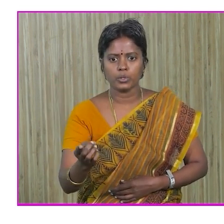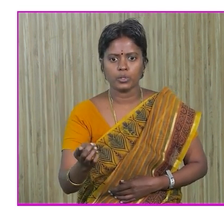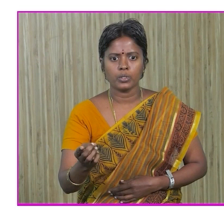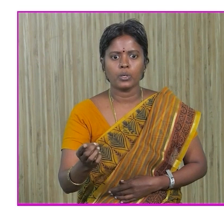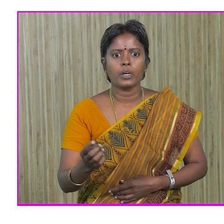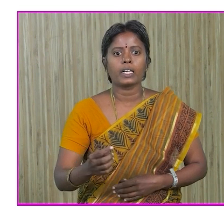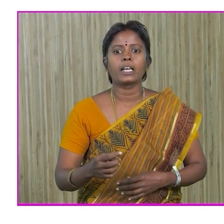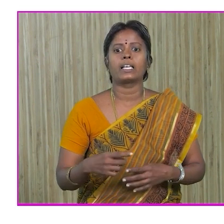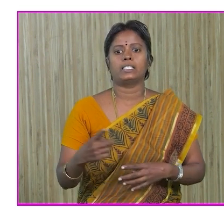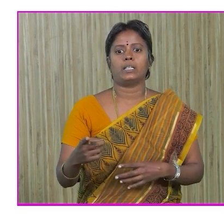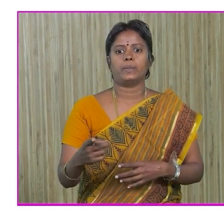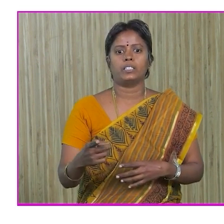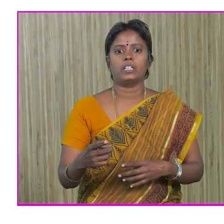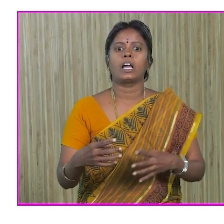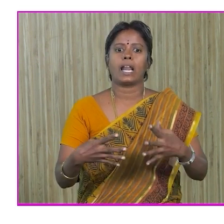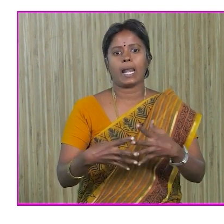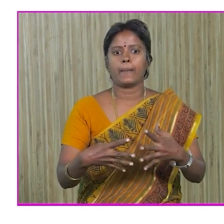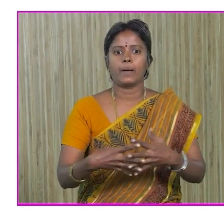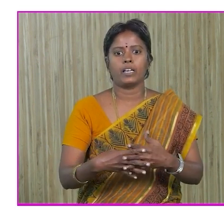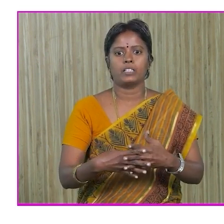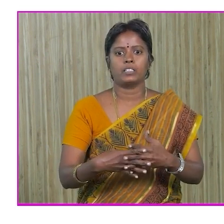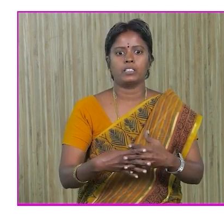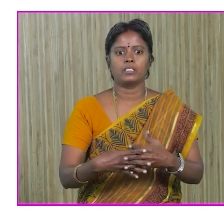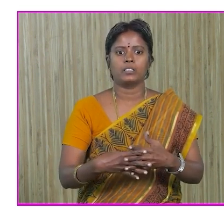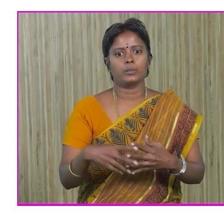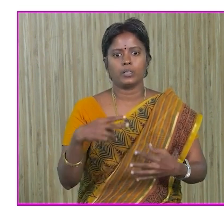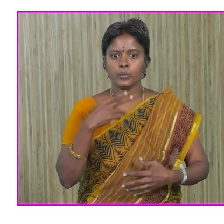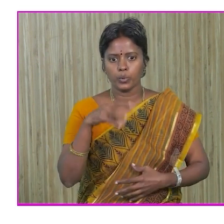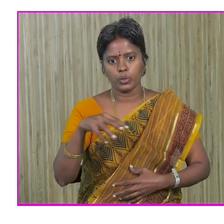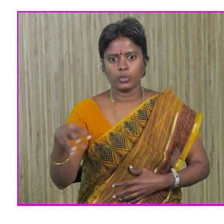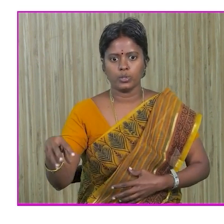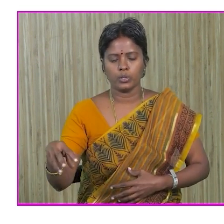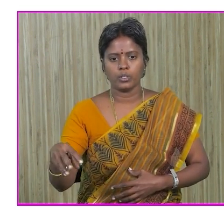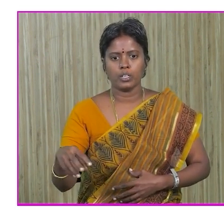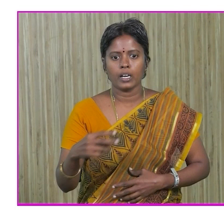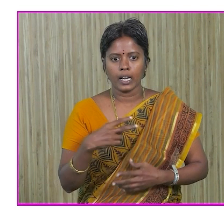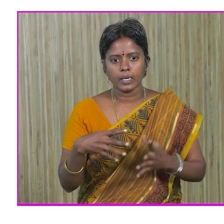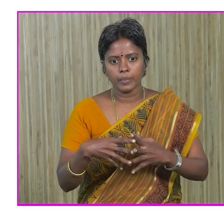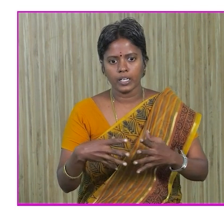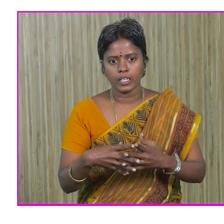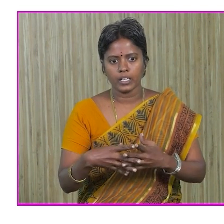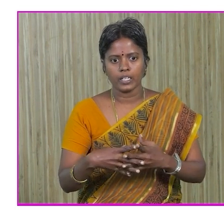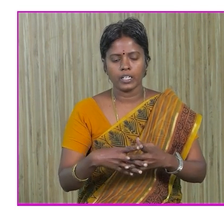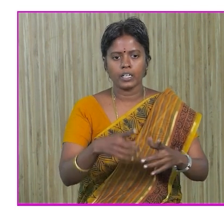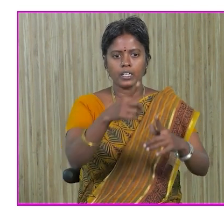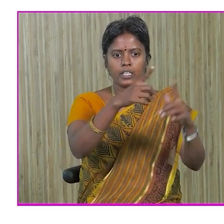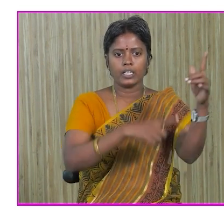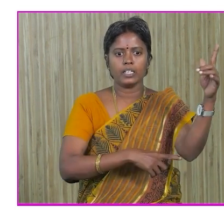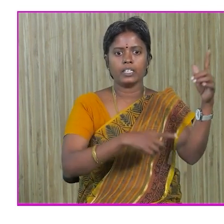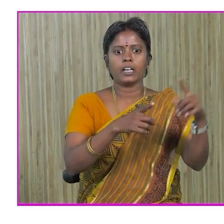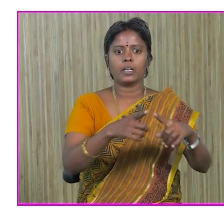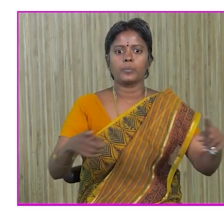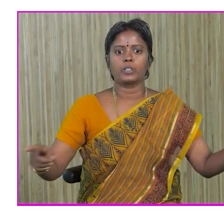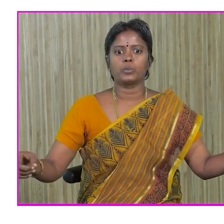கிளைஞரை, கிளைஞர் எனப்படுவது நண்பர் என பொருள்படும். நண்பரை நீட்டி அளப்பதோர்